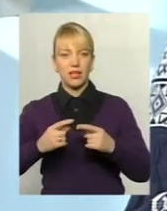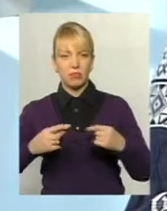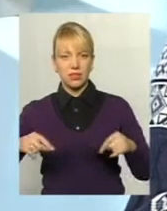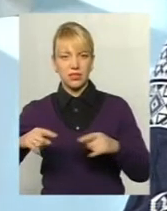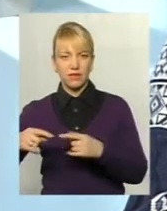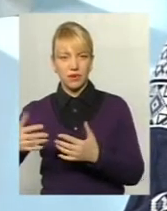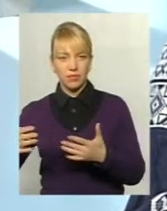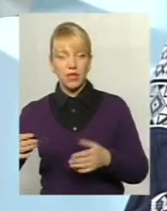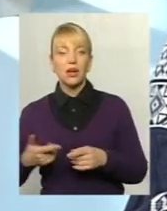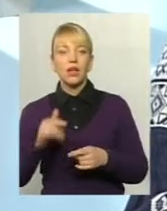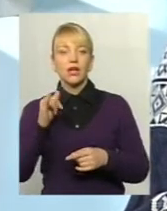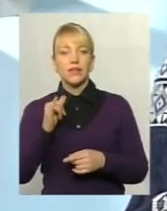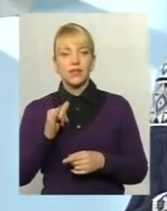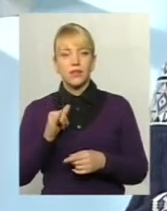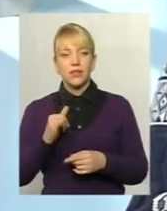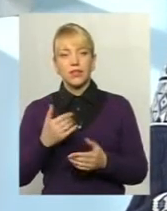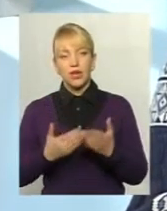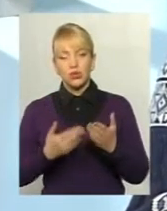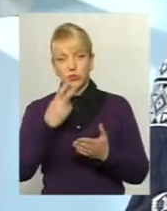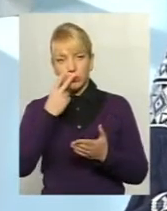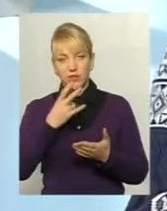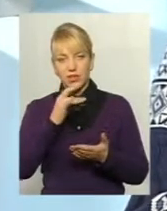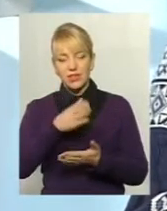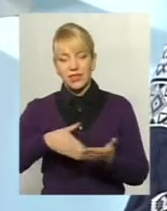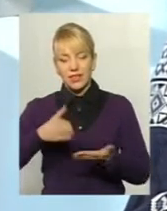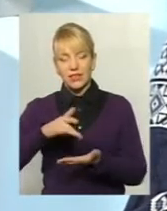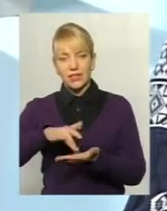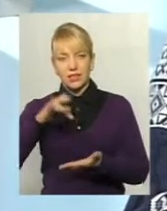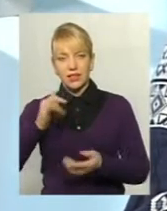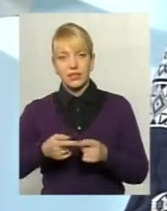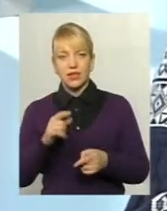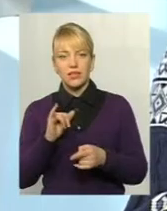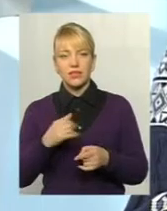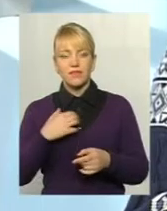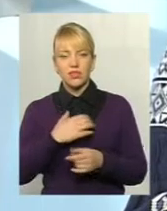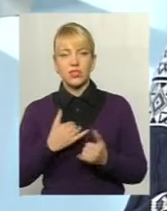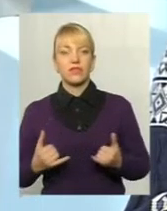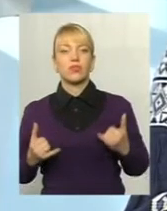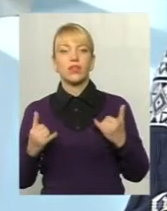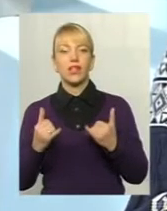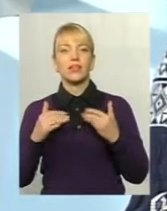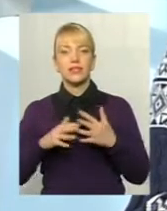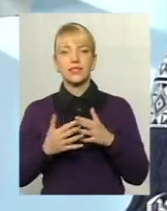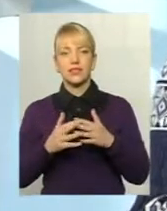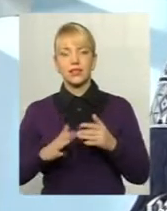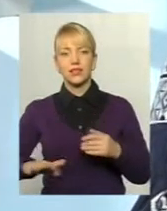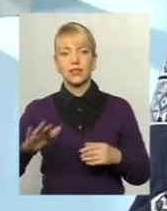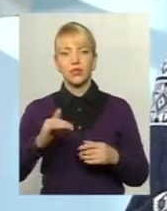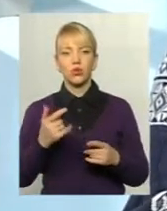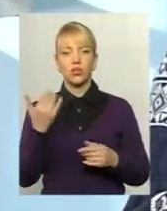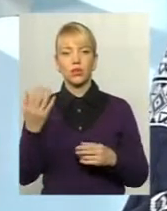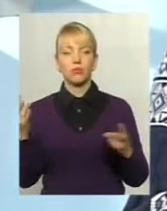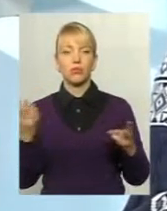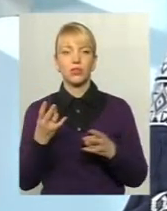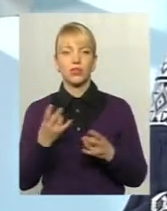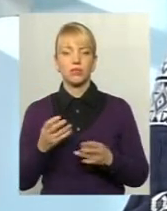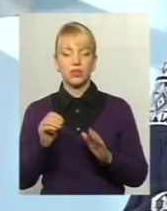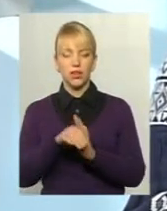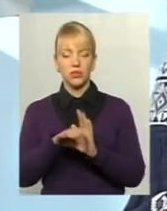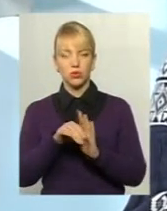на децентралізацію це надзвичайно важливо, особливо для сільських територій, тому що їм потрібні надходження,